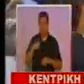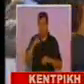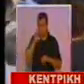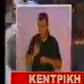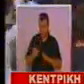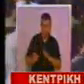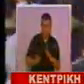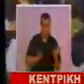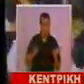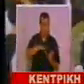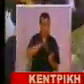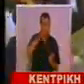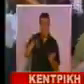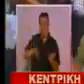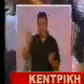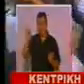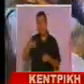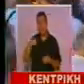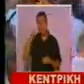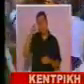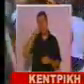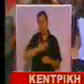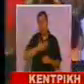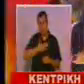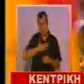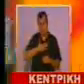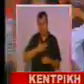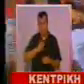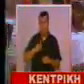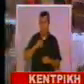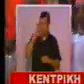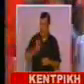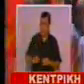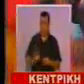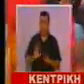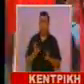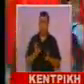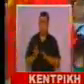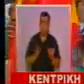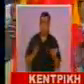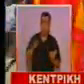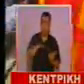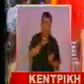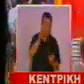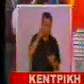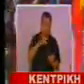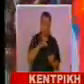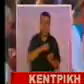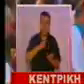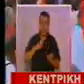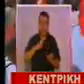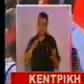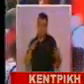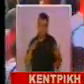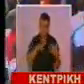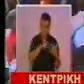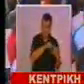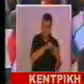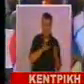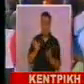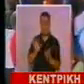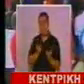λαό, κατά την δική μας γνώμη και βεβαιότητα, είναι λαϊκή αντεπίθεση ή